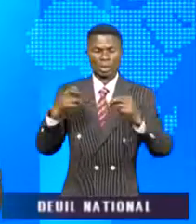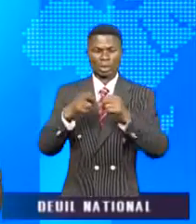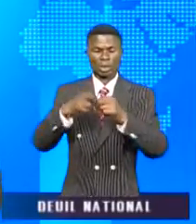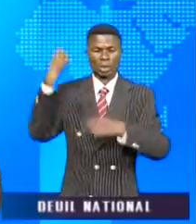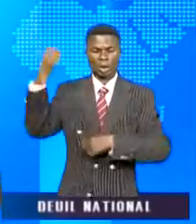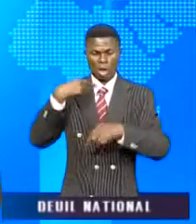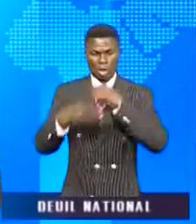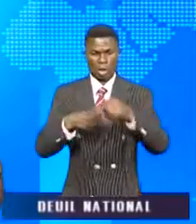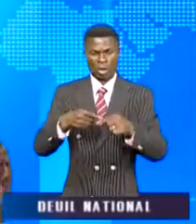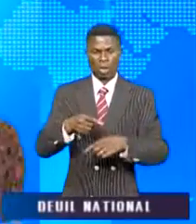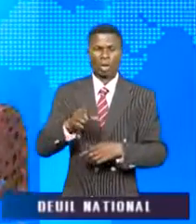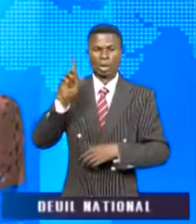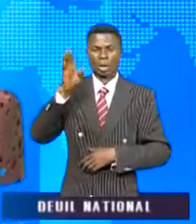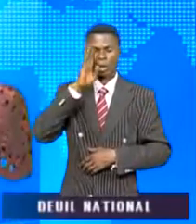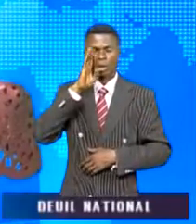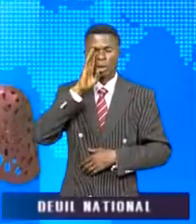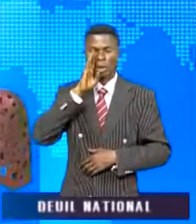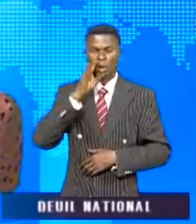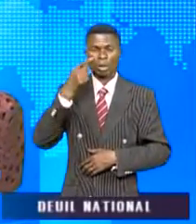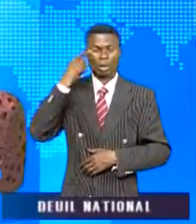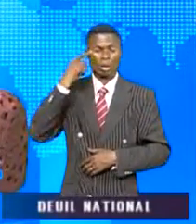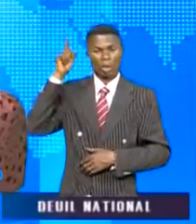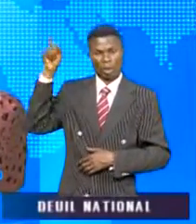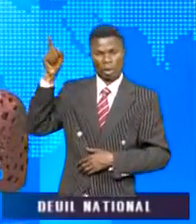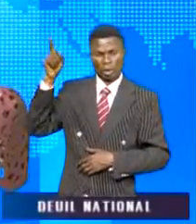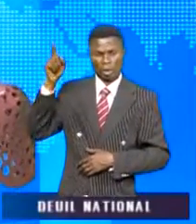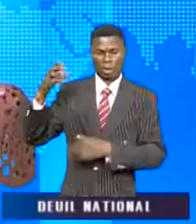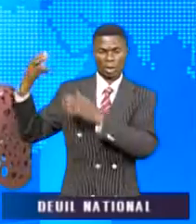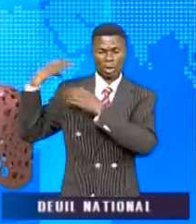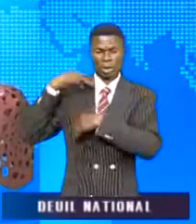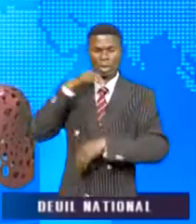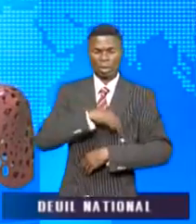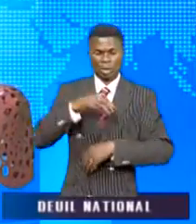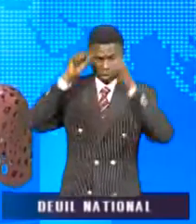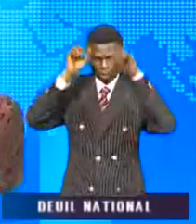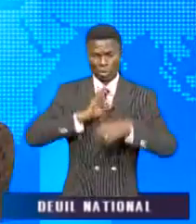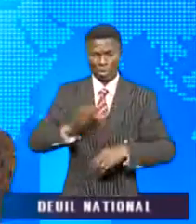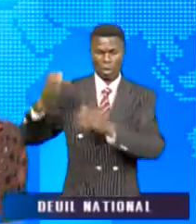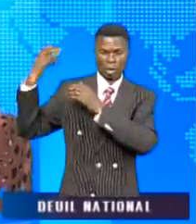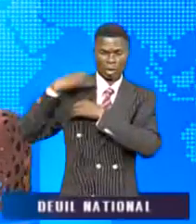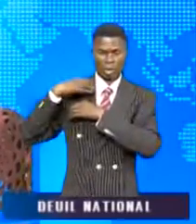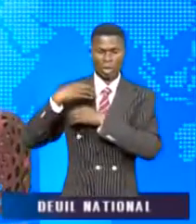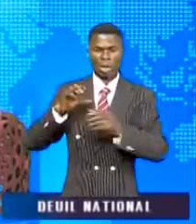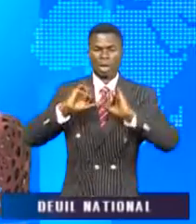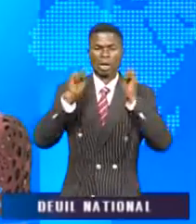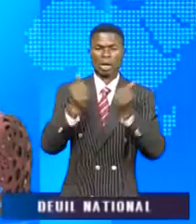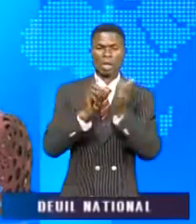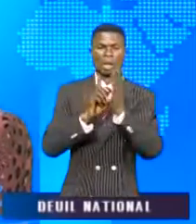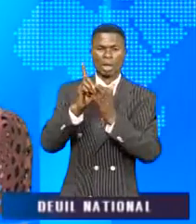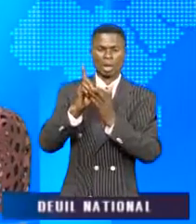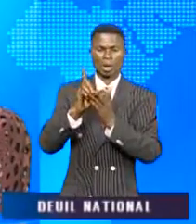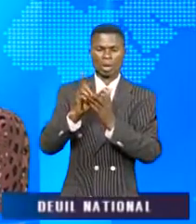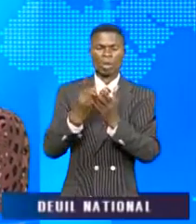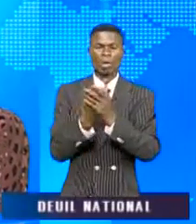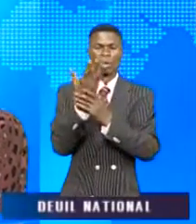ouvert aujourd'hui à Beijing, la capitale de la Chine. Et c'est le chargé de mission du chef de l'État en charge de l'Agence pour le développement et la